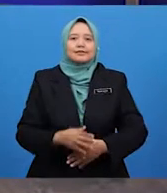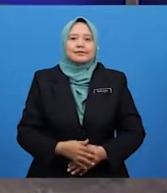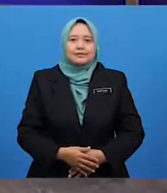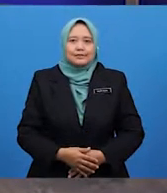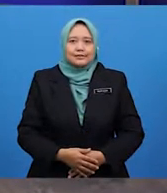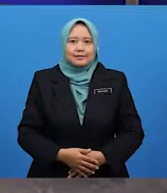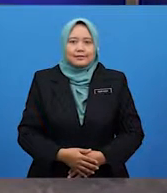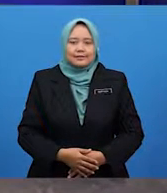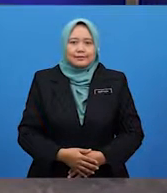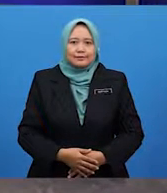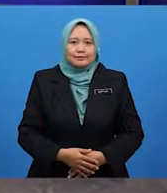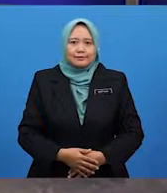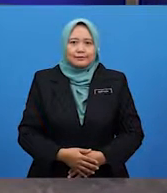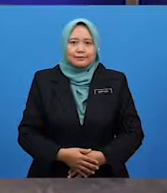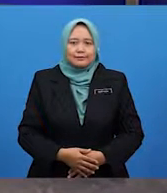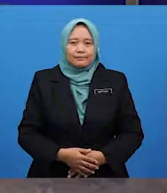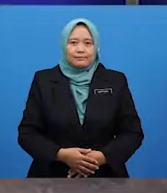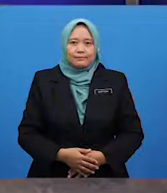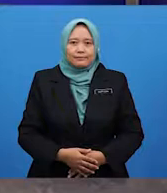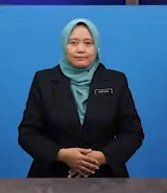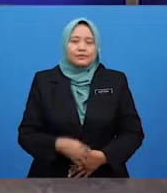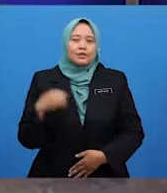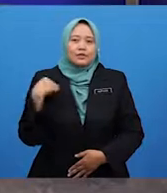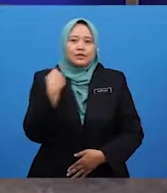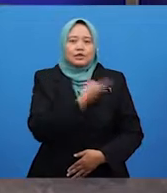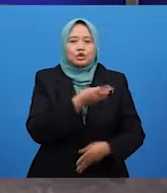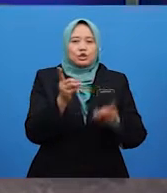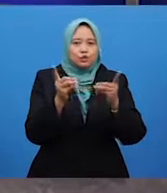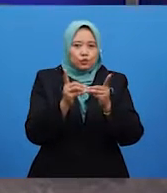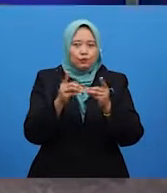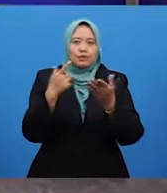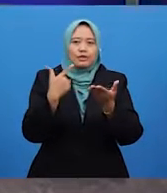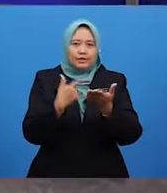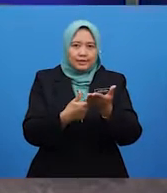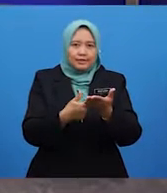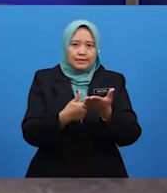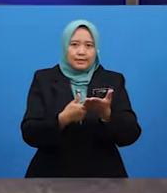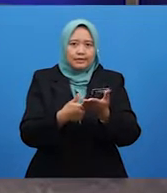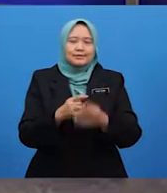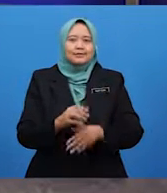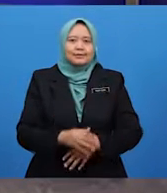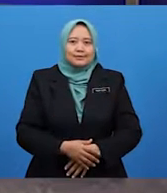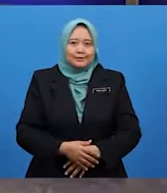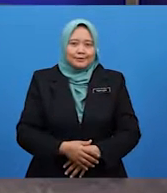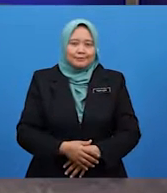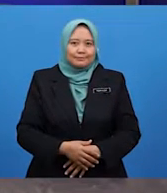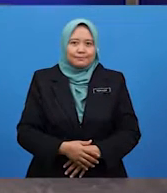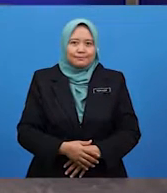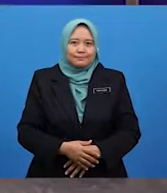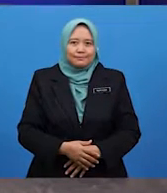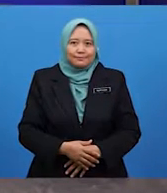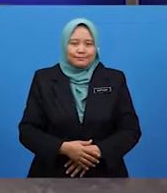isu yang kami tonjolkan pada hari ini. Dan insyaAllah kita akan berjumpa lagi di lain masa. Tapi sebelum itu, ada satu rangkap pantun. Ya,